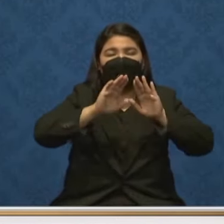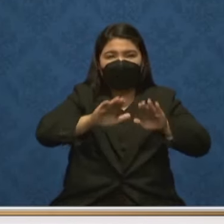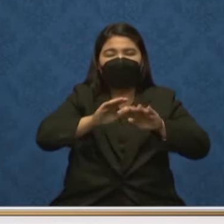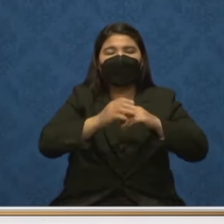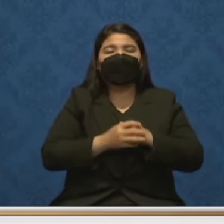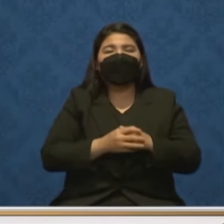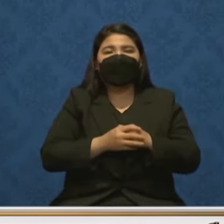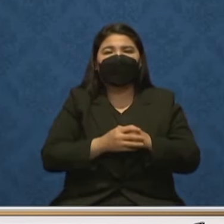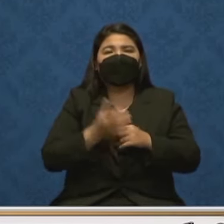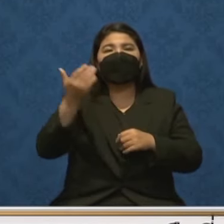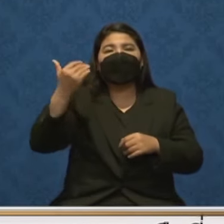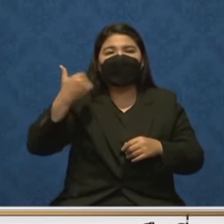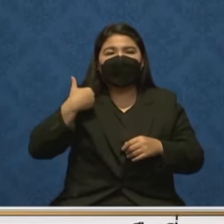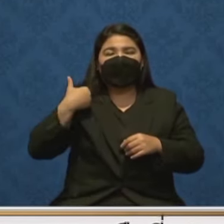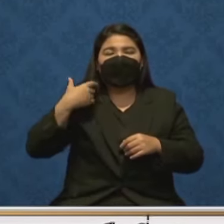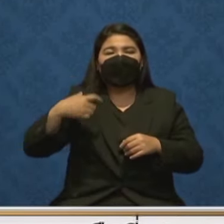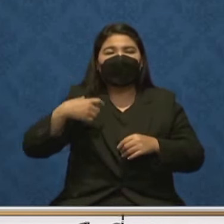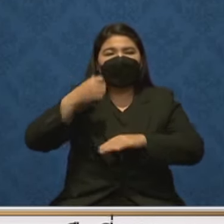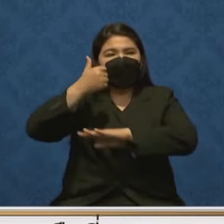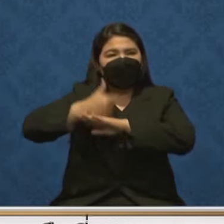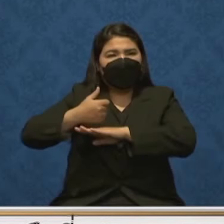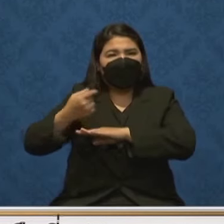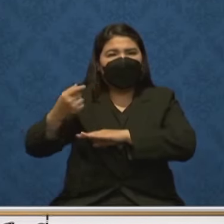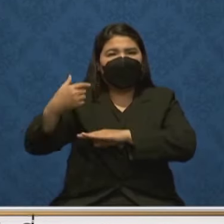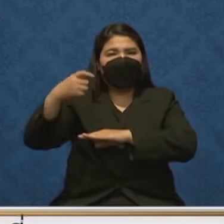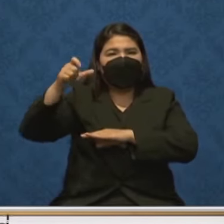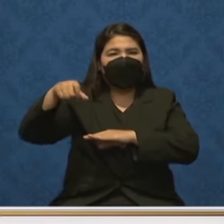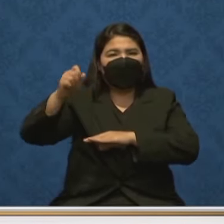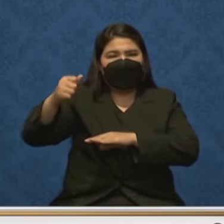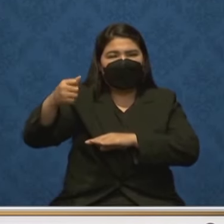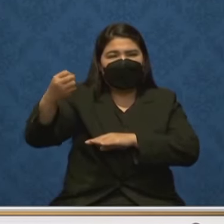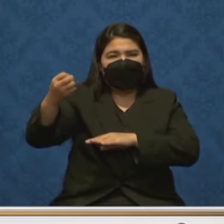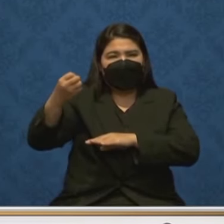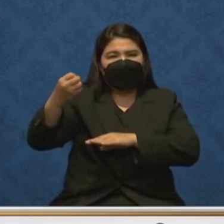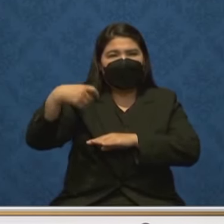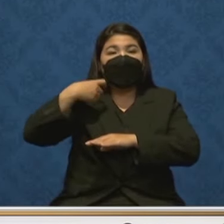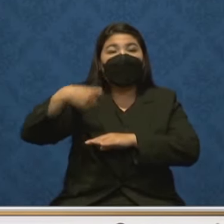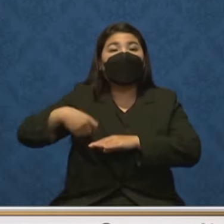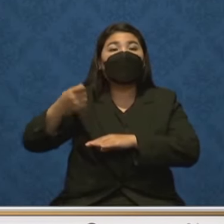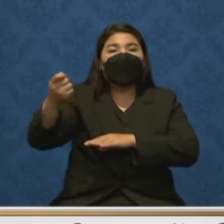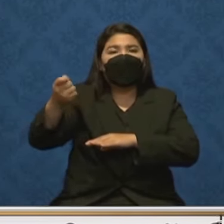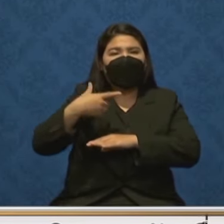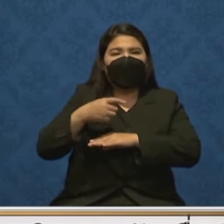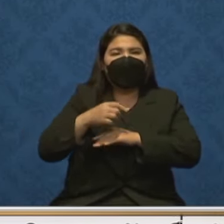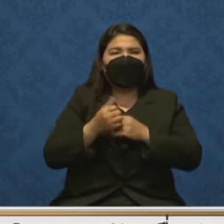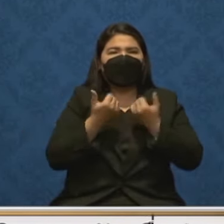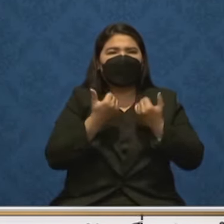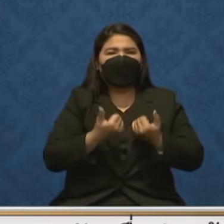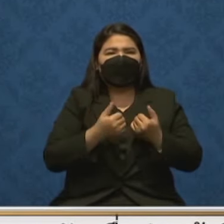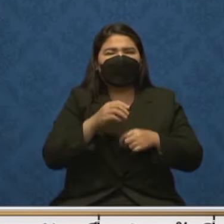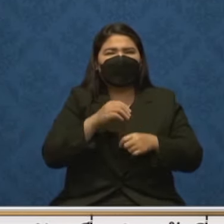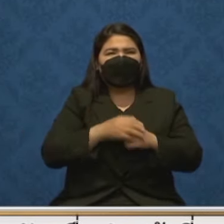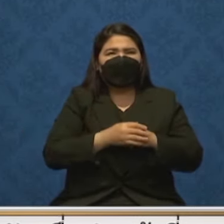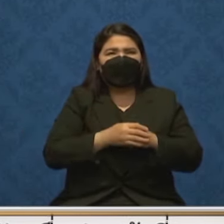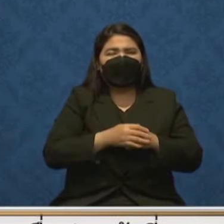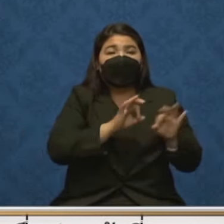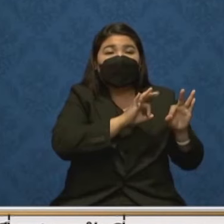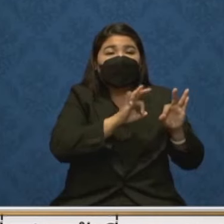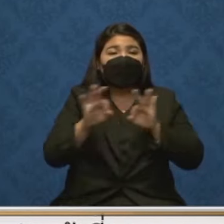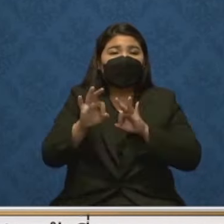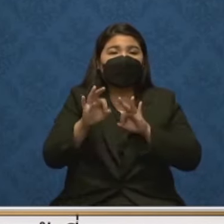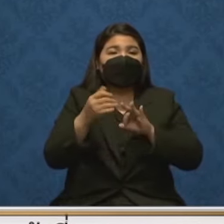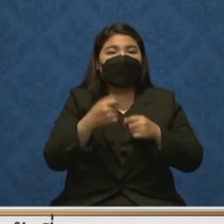ภายในมีท่านผู้รักษาหลายท่านมากษิตดิฉันค่ะว่าหลักสูตรภายในหลักสูตรละ 1เดือนเช่นเลื่อนจ้ะขออนุุ